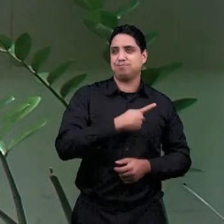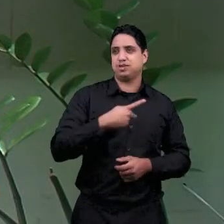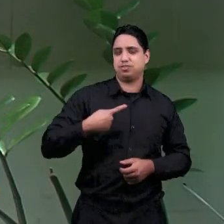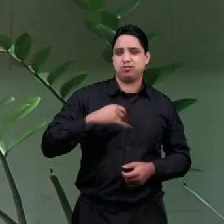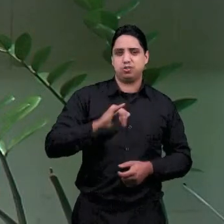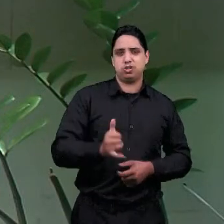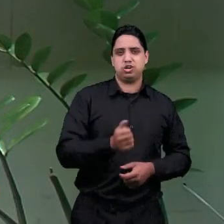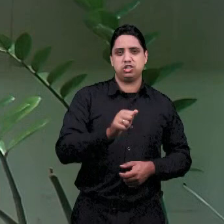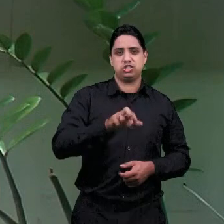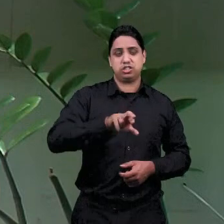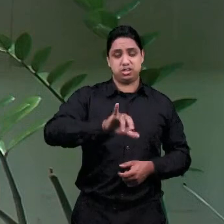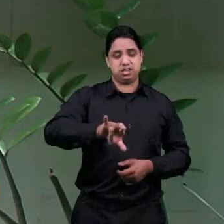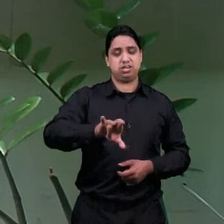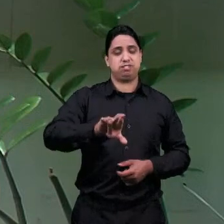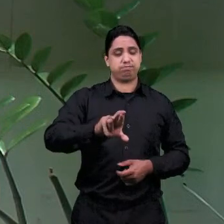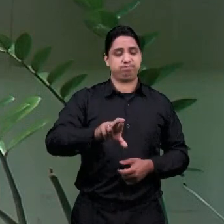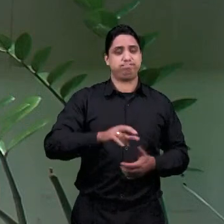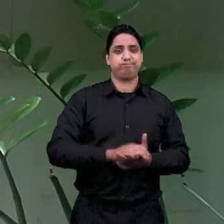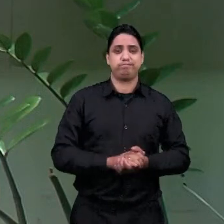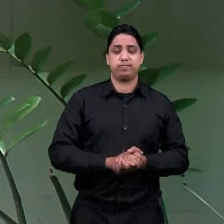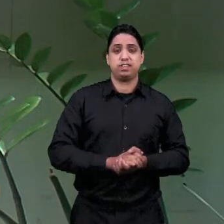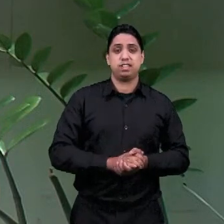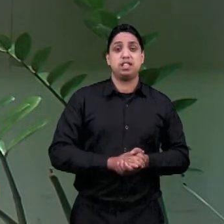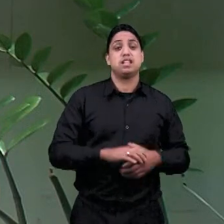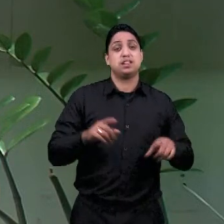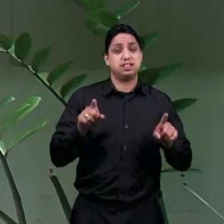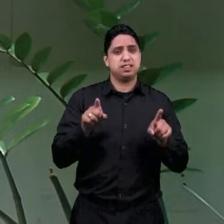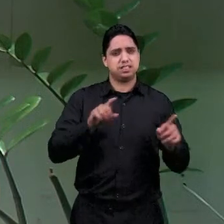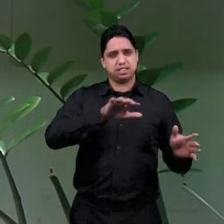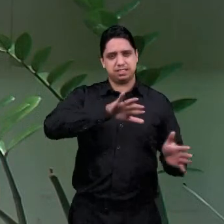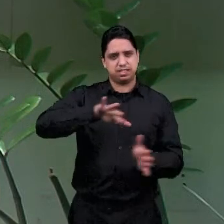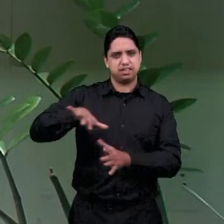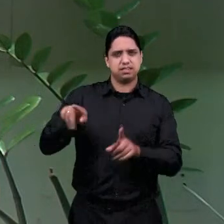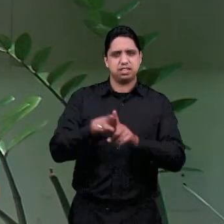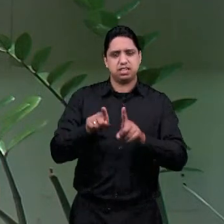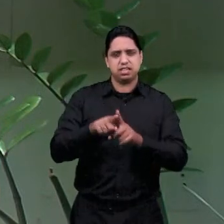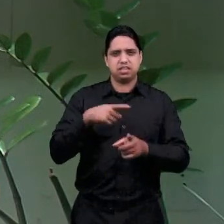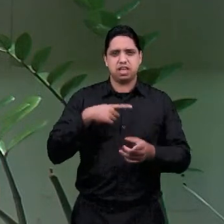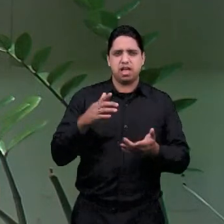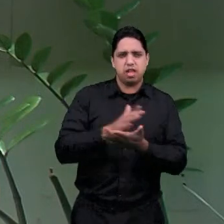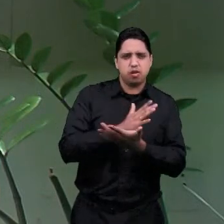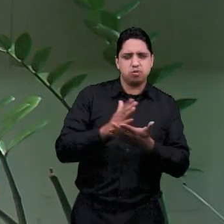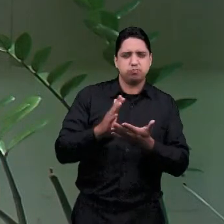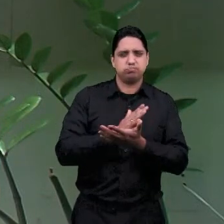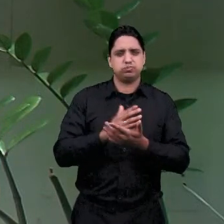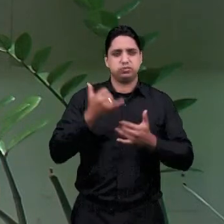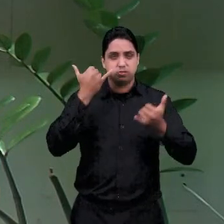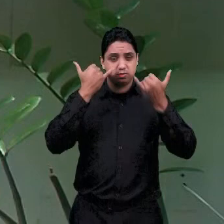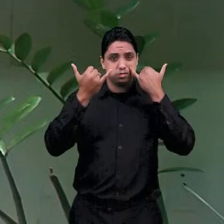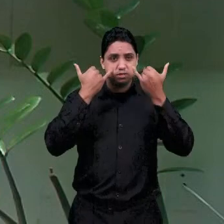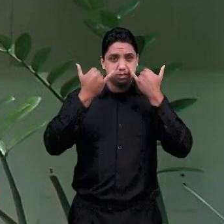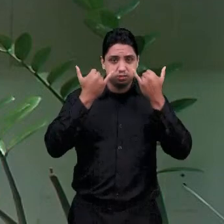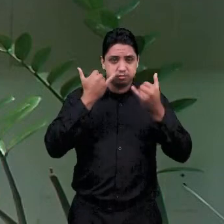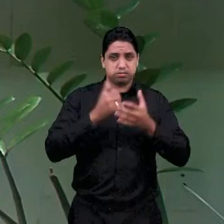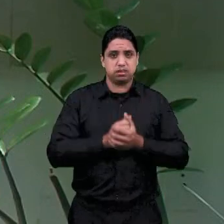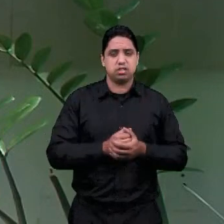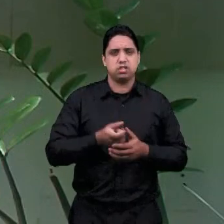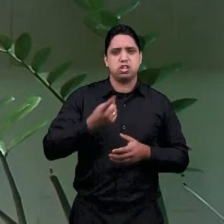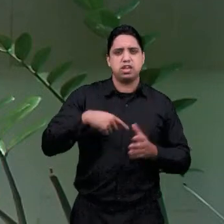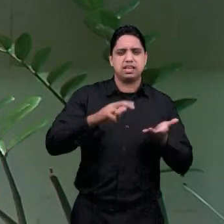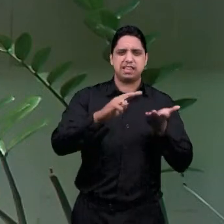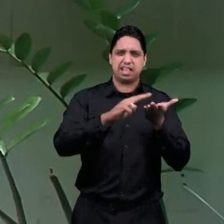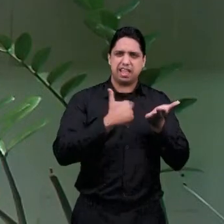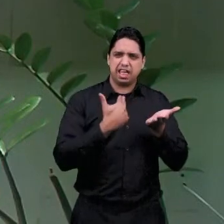frère. Et nous avons quelques détails. Nous avons reçu des informations, des